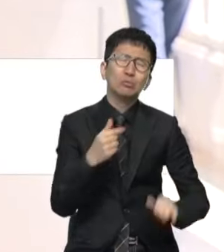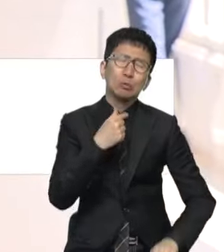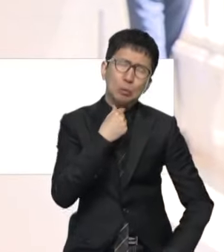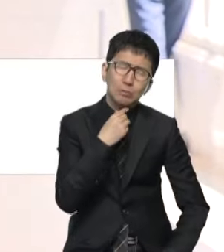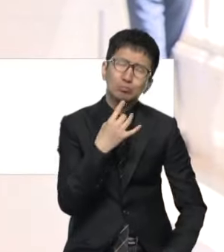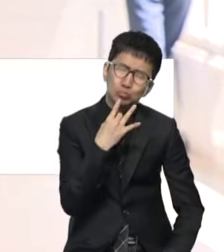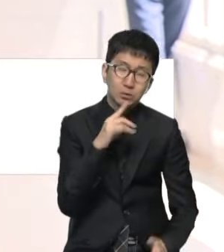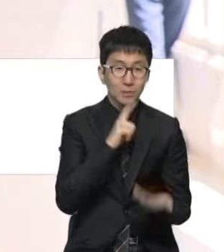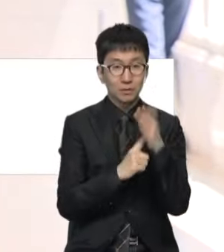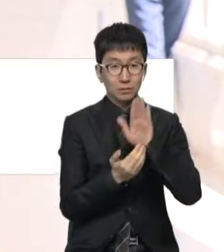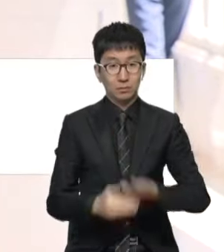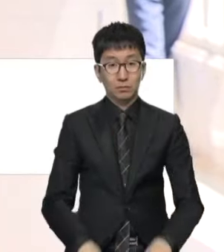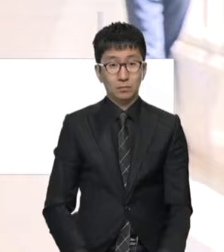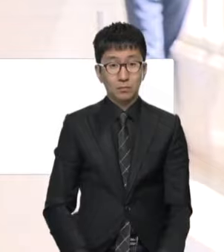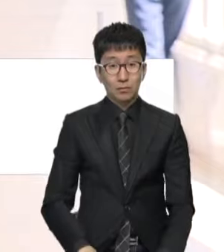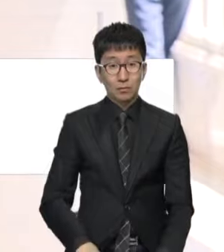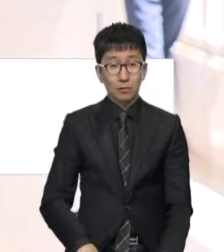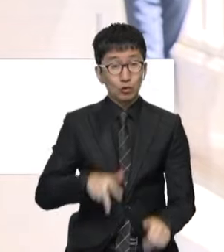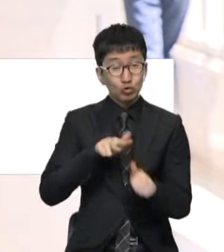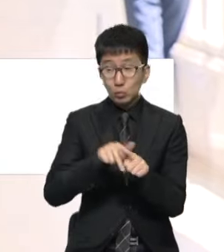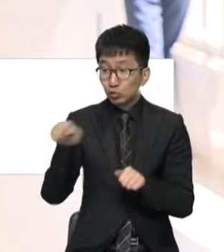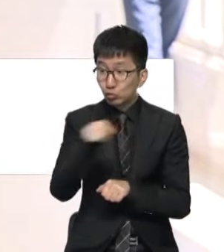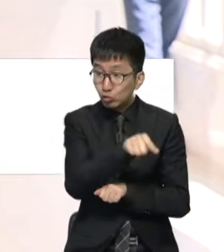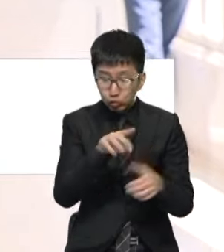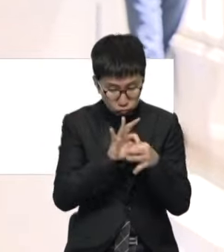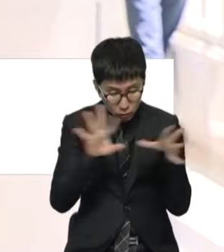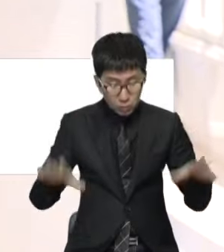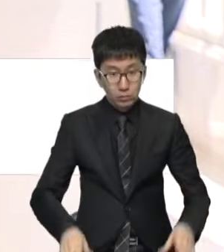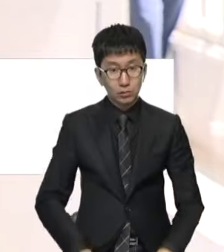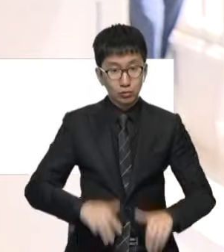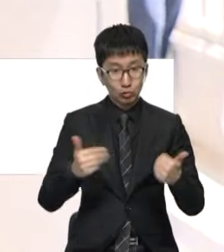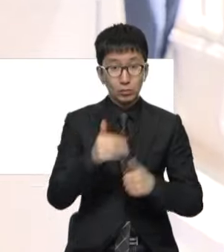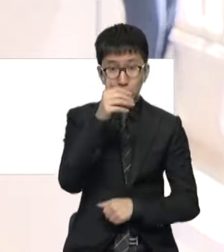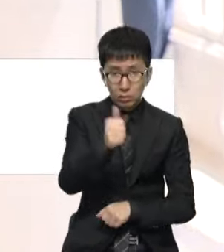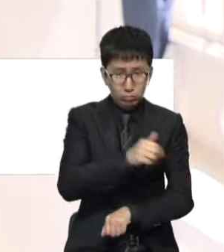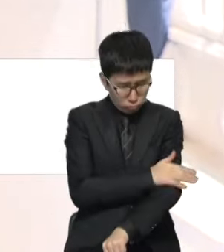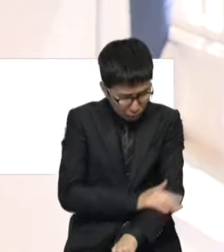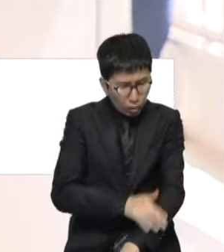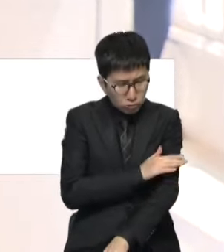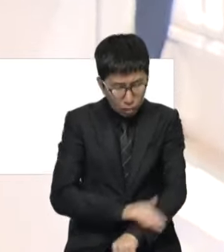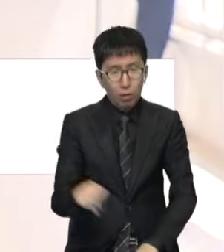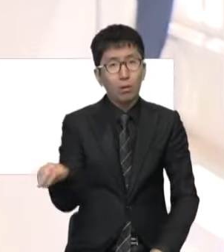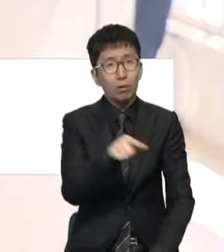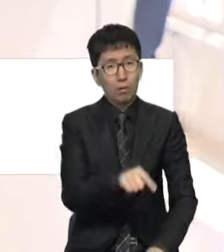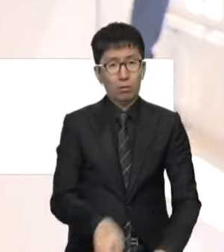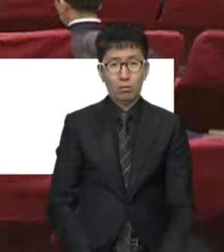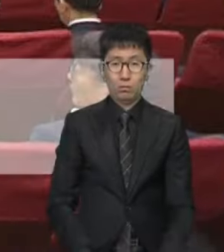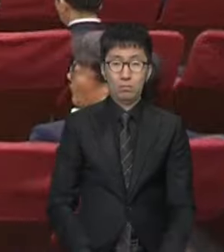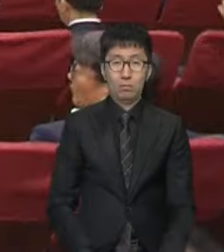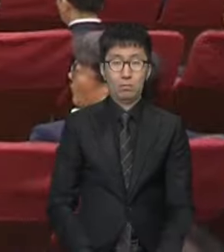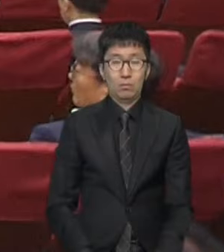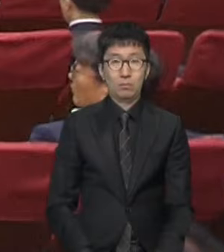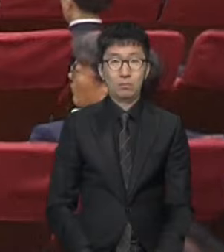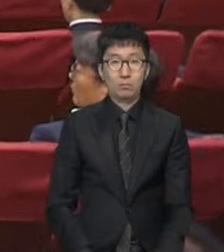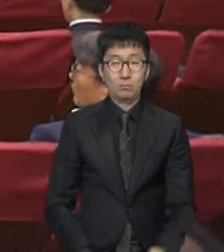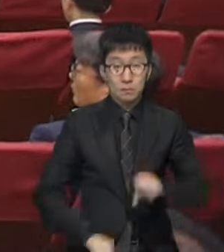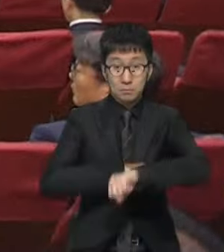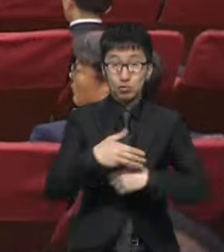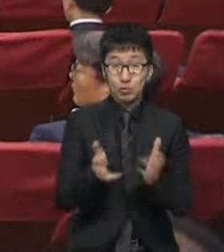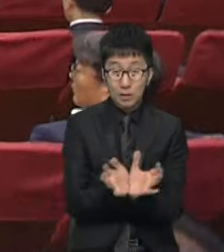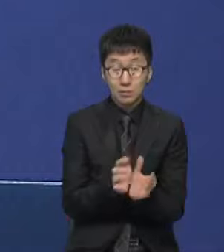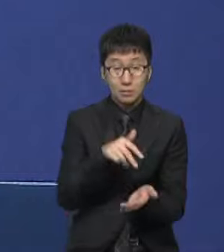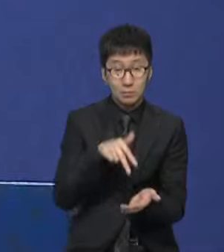후보도 의장 역할을 아주 훌륭하게 국민의 뜻에 맞게 잘 수행할 것으로 생각됩니다. 민주당 모